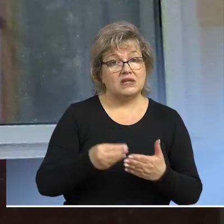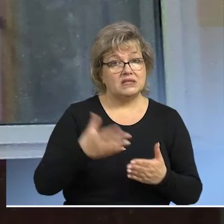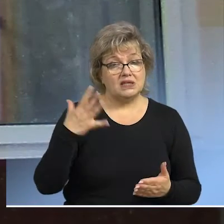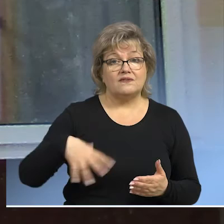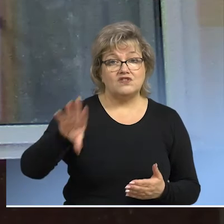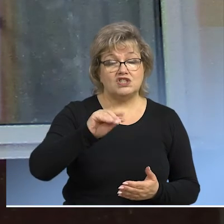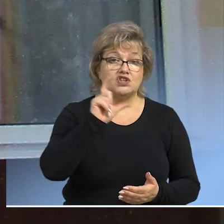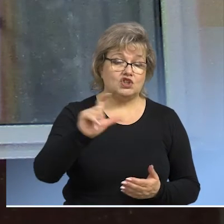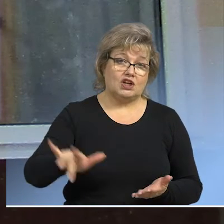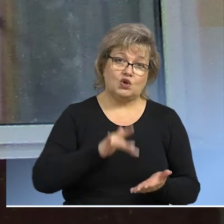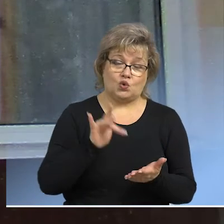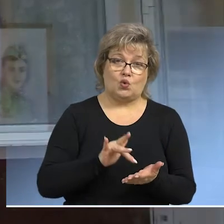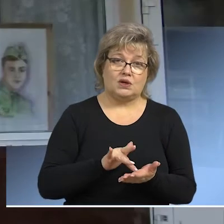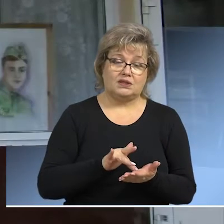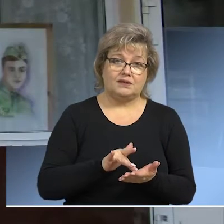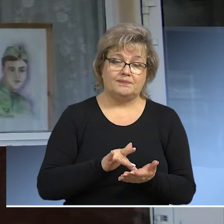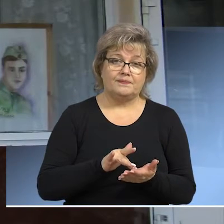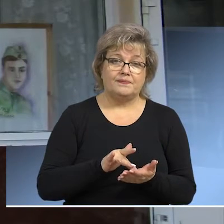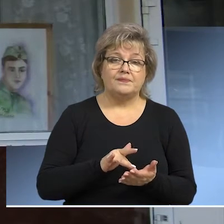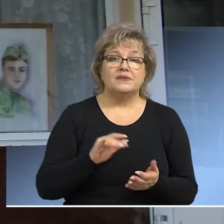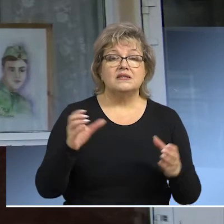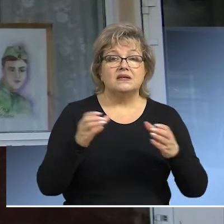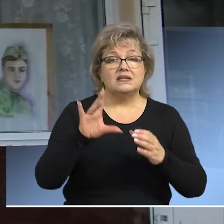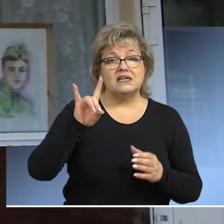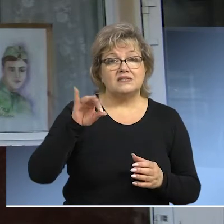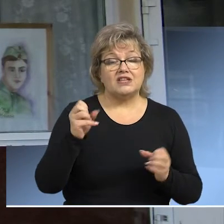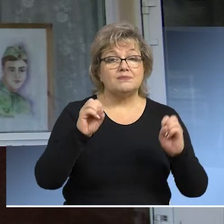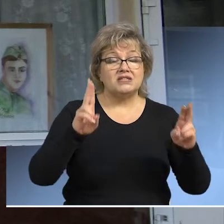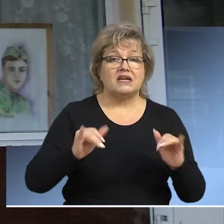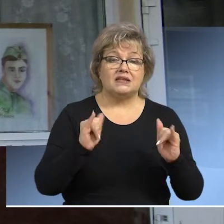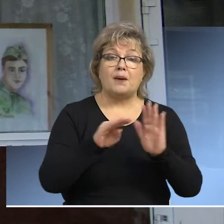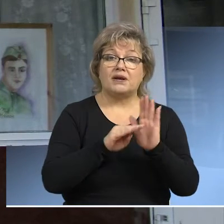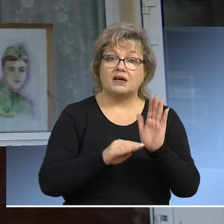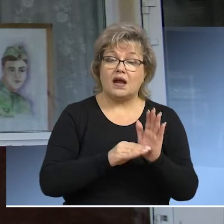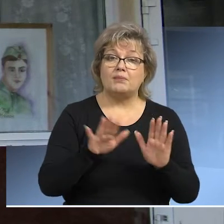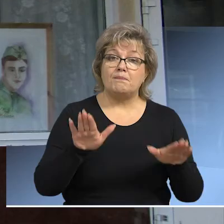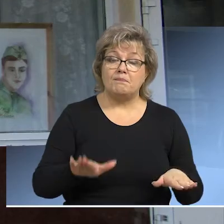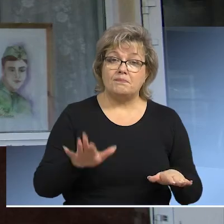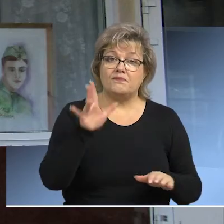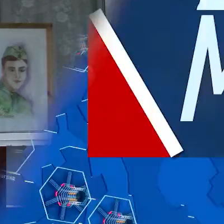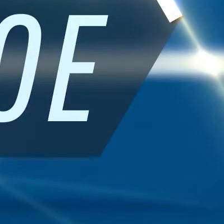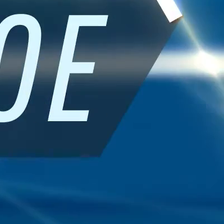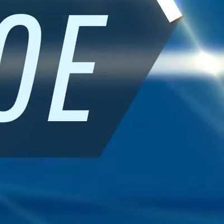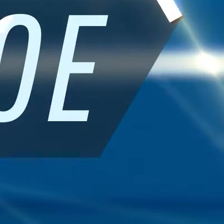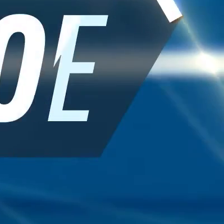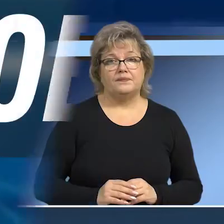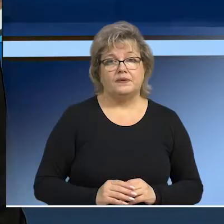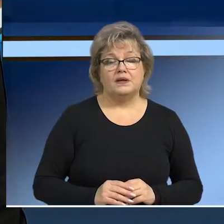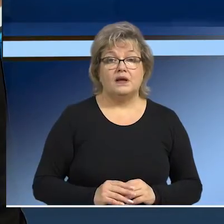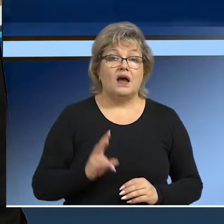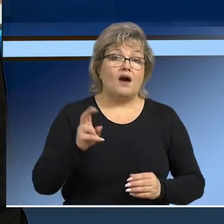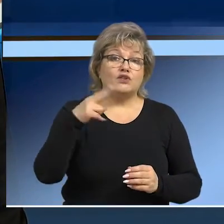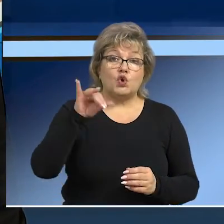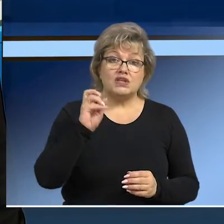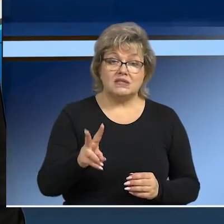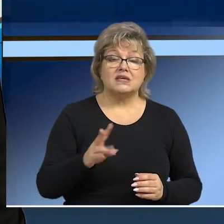все жители города. Оксана Польникова, Степан Онуц, телекомпания «Несвитай», специально для программы «Время местное». А